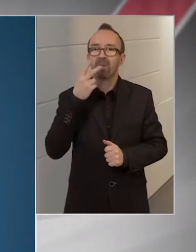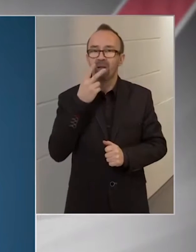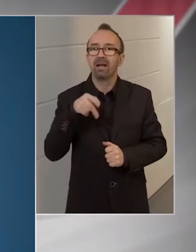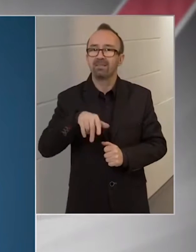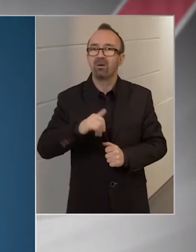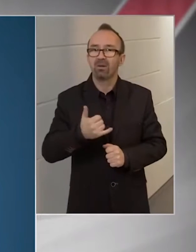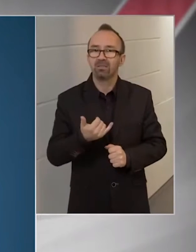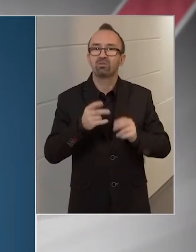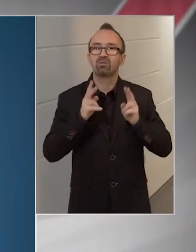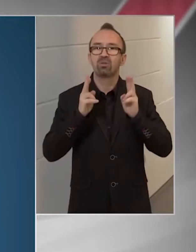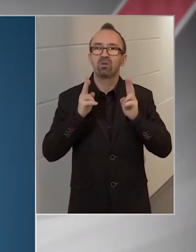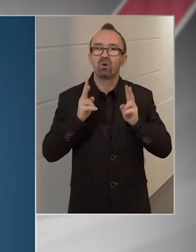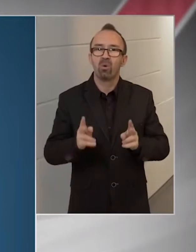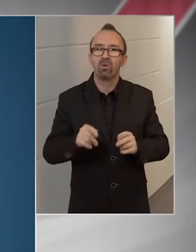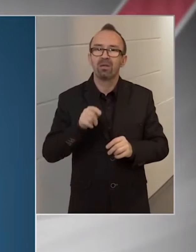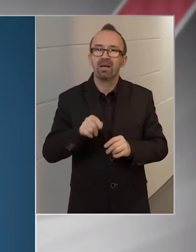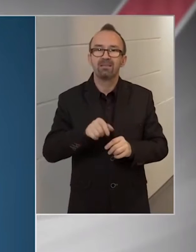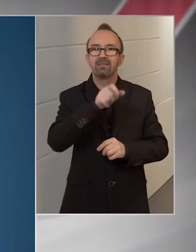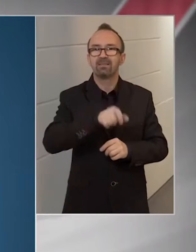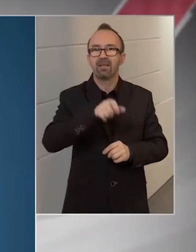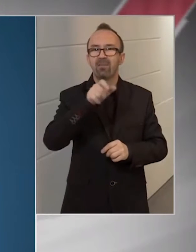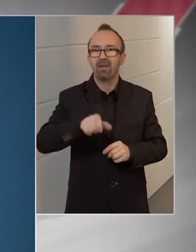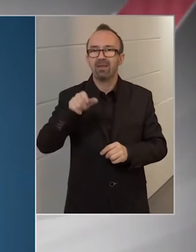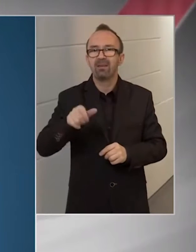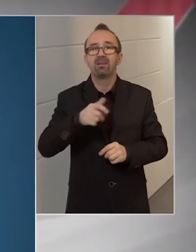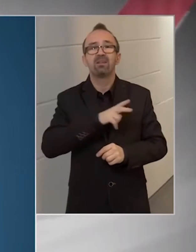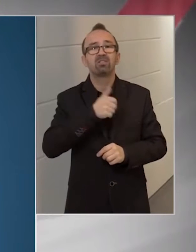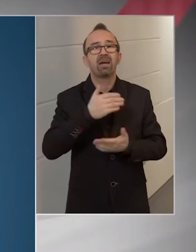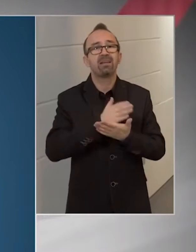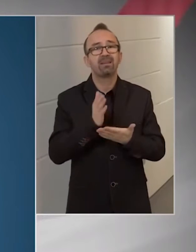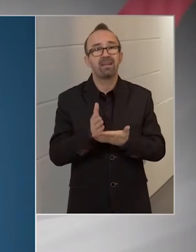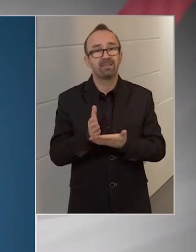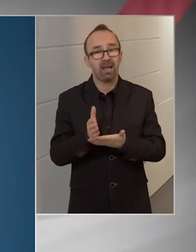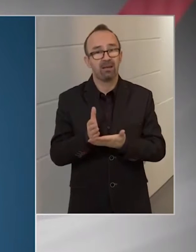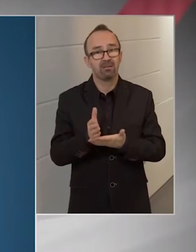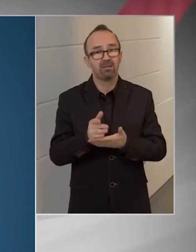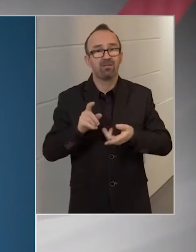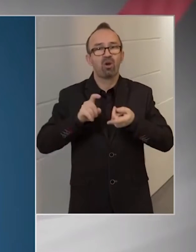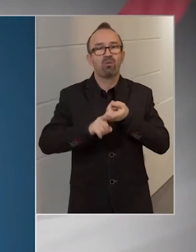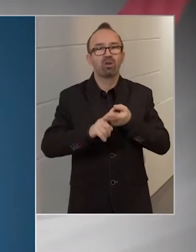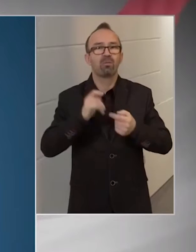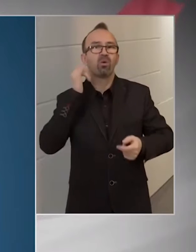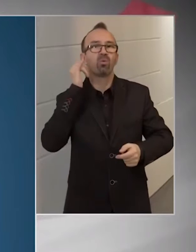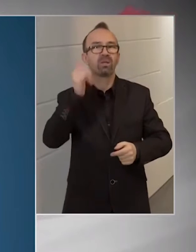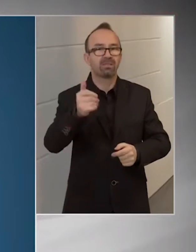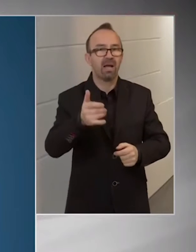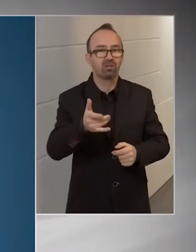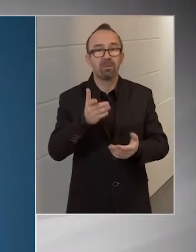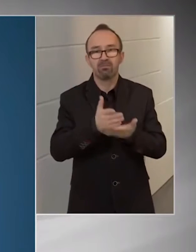hogy ezeknek a személyeknek csak egy része függ össze utazással,